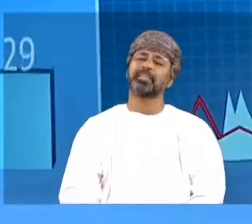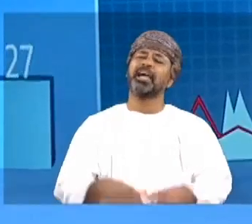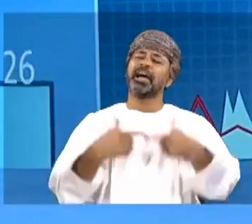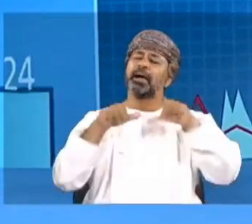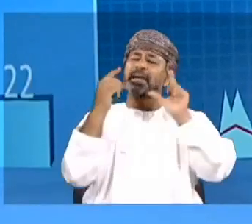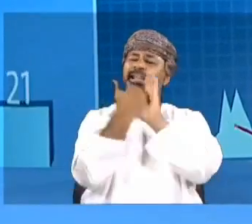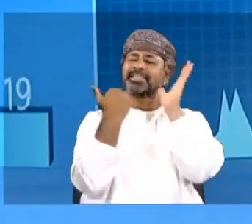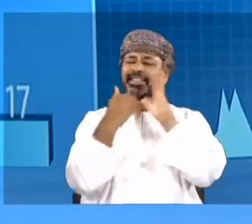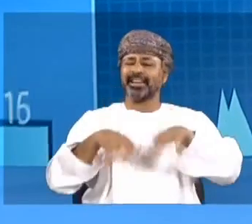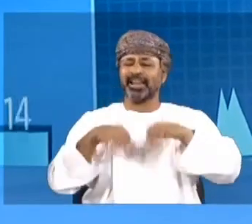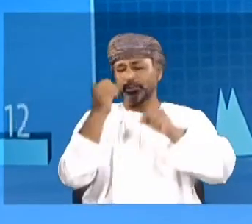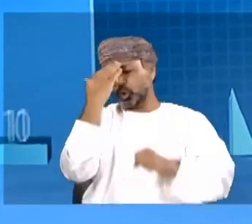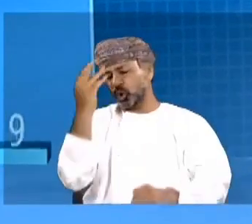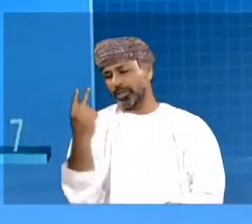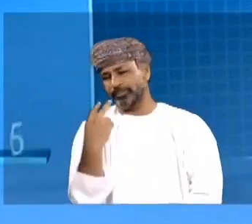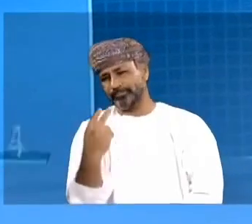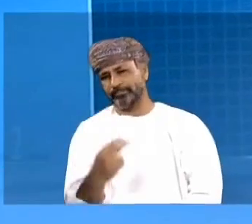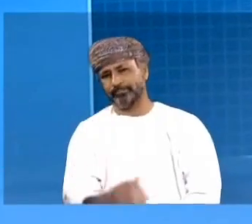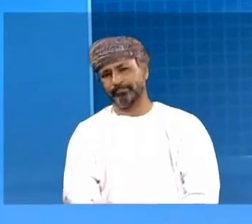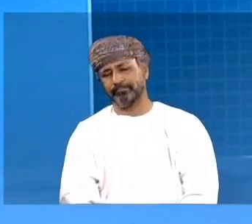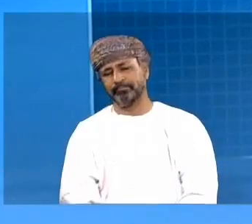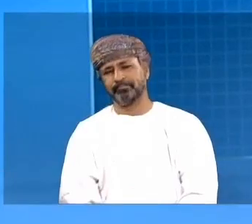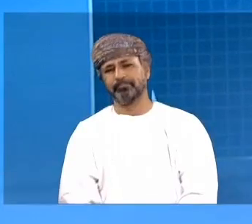أخبار الاقتصاد انتهت، شكرا لطيب المتابعة.